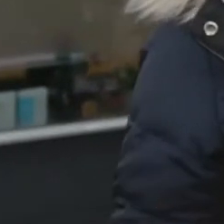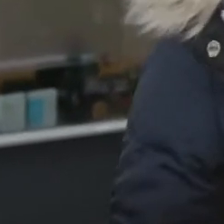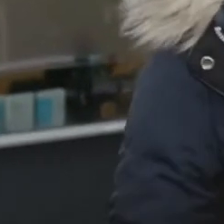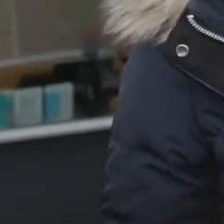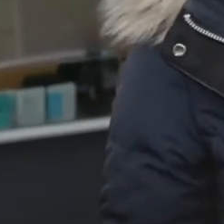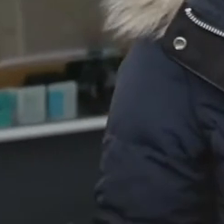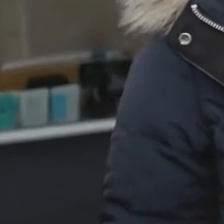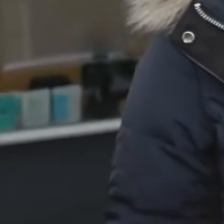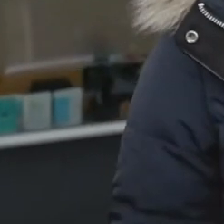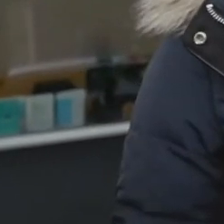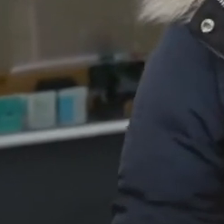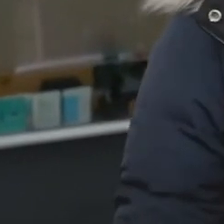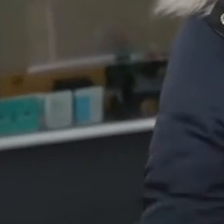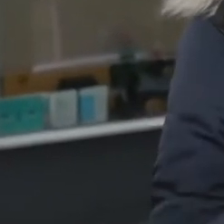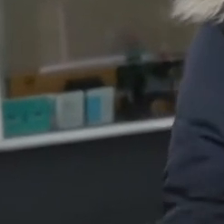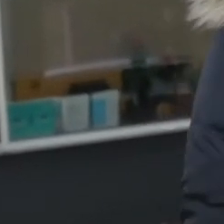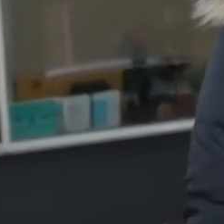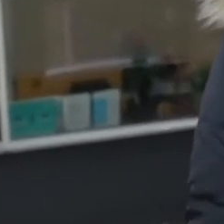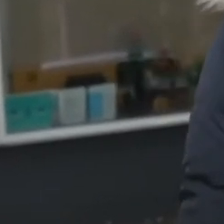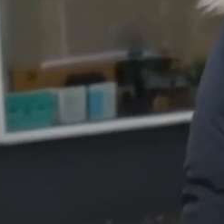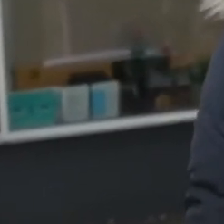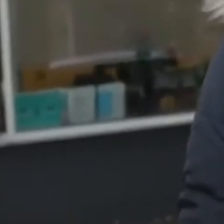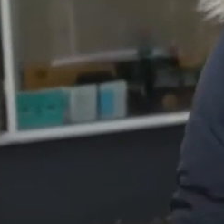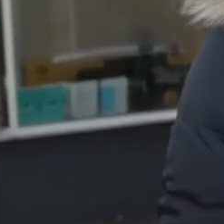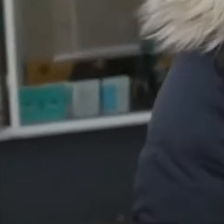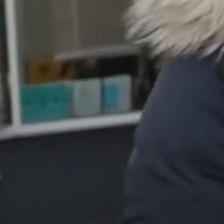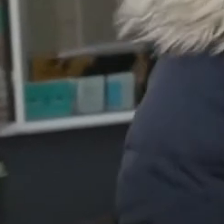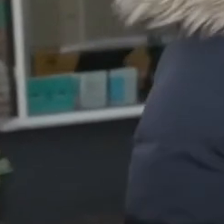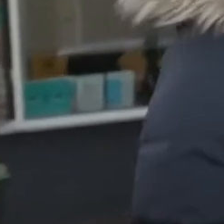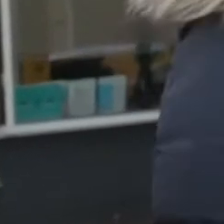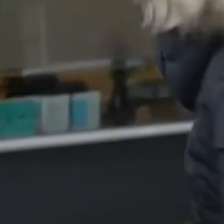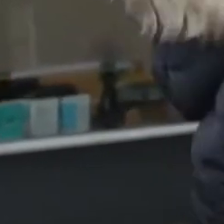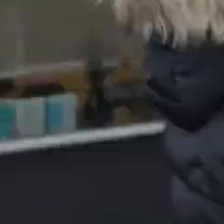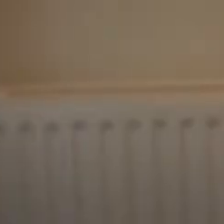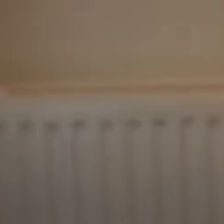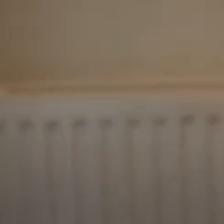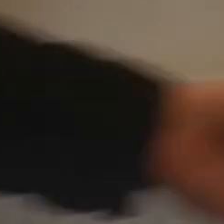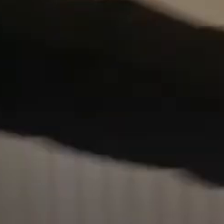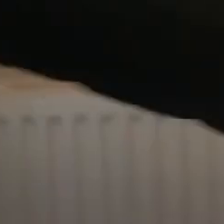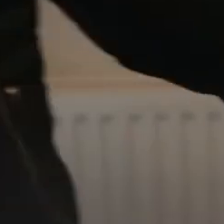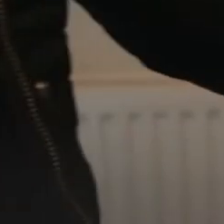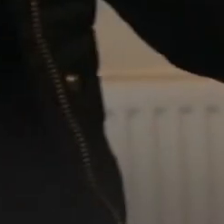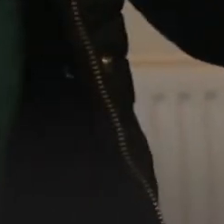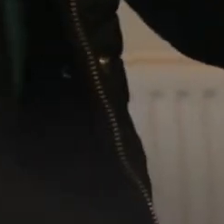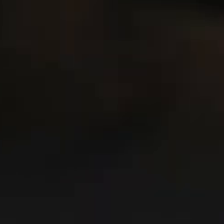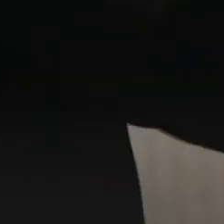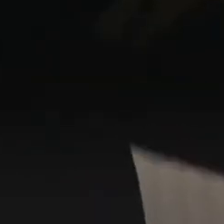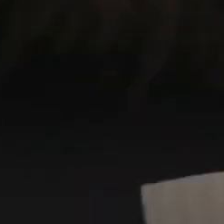hebben over de werking van die pil en ook hoe vrouwen aan deze pil kunnen komen.